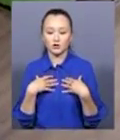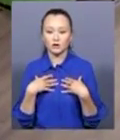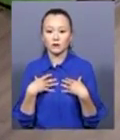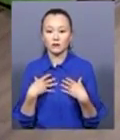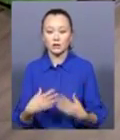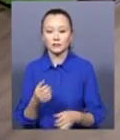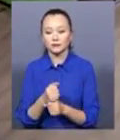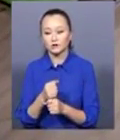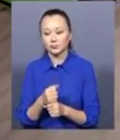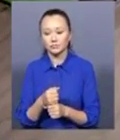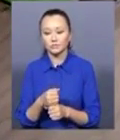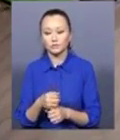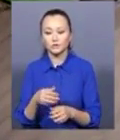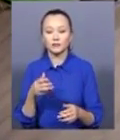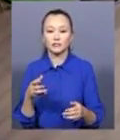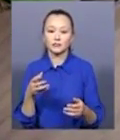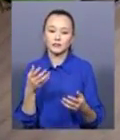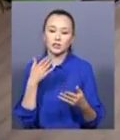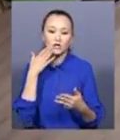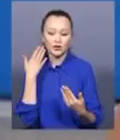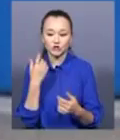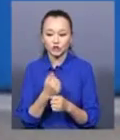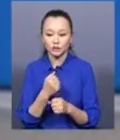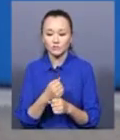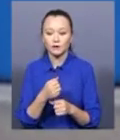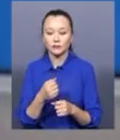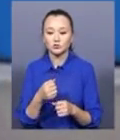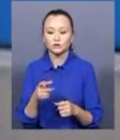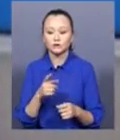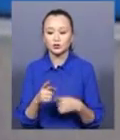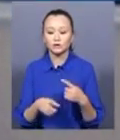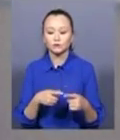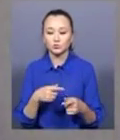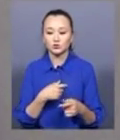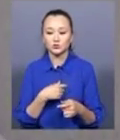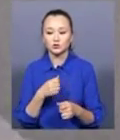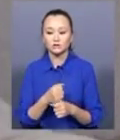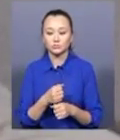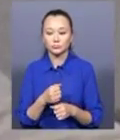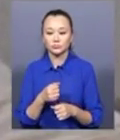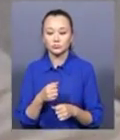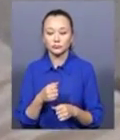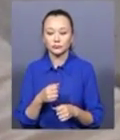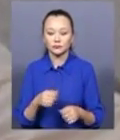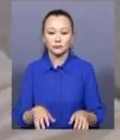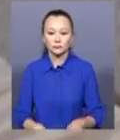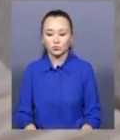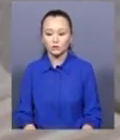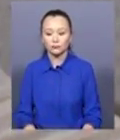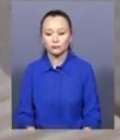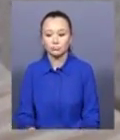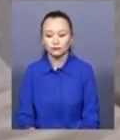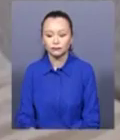по, как сказать, поумереннее, наверное. Легче. Да, полегче, да. То есть следующее мы упражнение мы делаем вот в такой вот позе. То есть полусогнутые